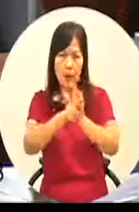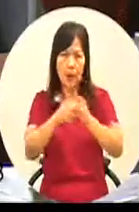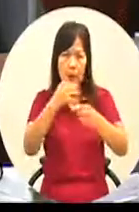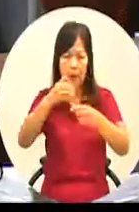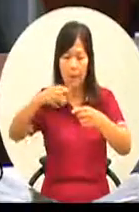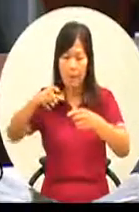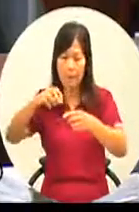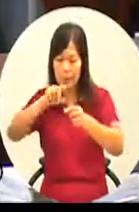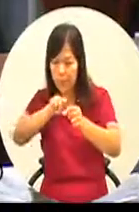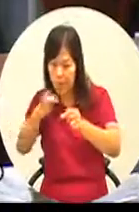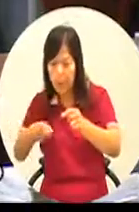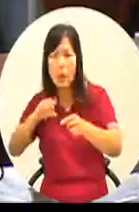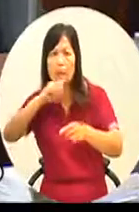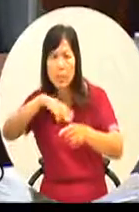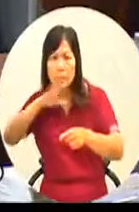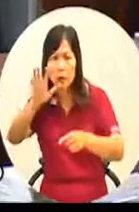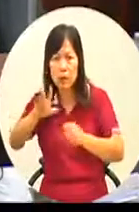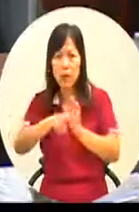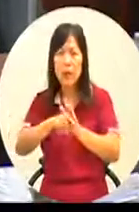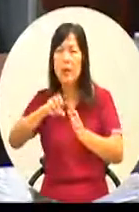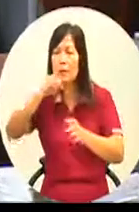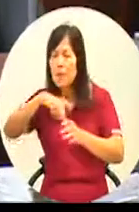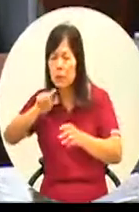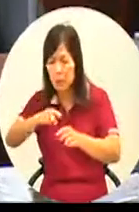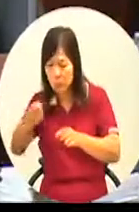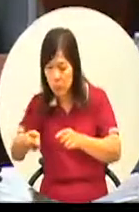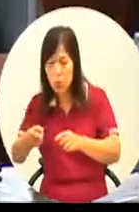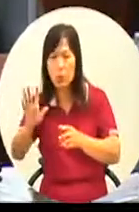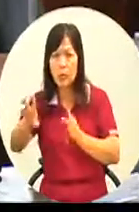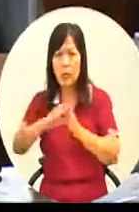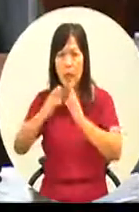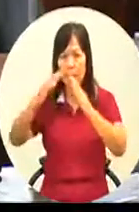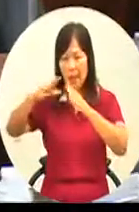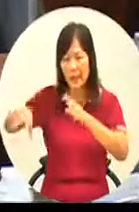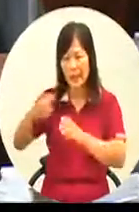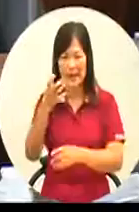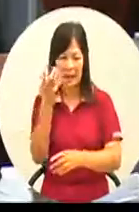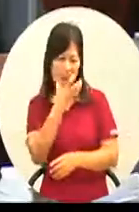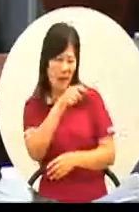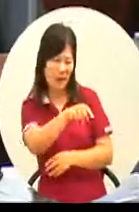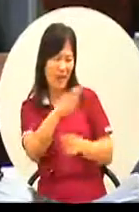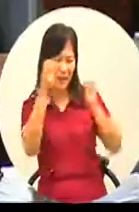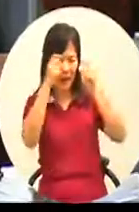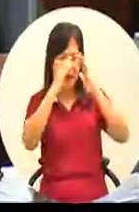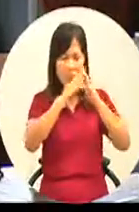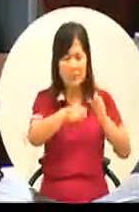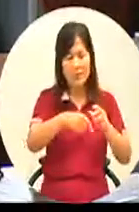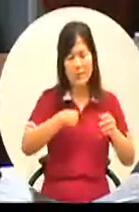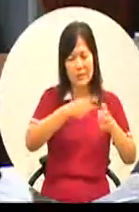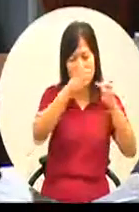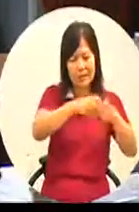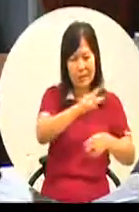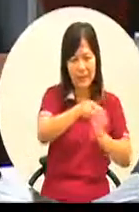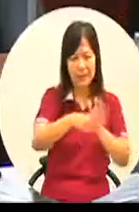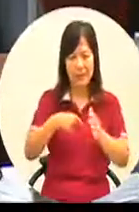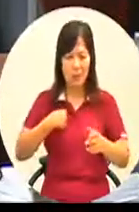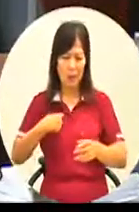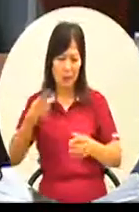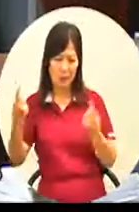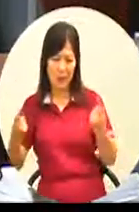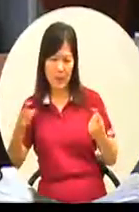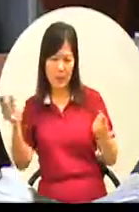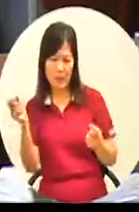界啊，咱遮若做无好。隔壁就屏东啊，去予屏东笑讲啊，高雄市的建设比咱较歹啊，因为即马东